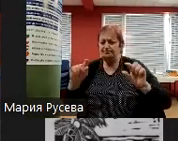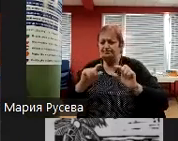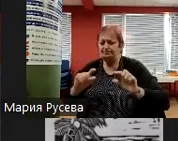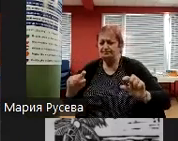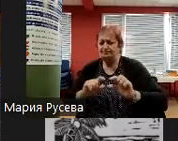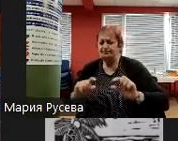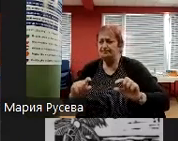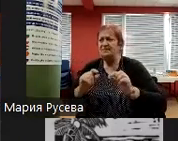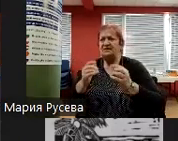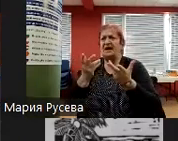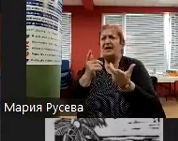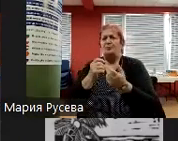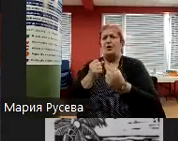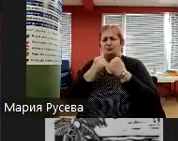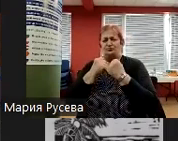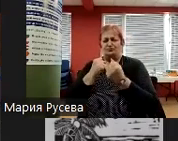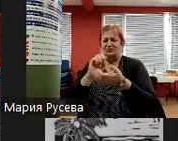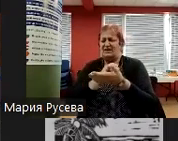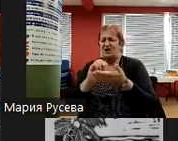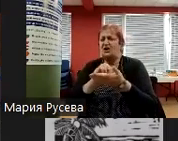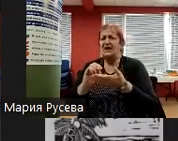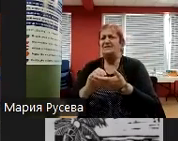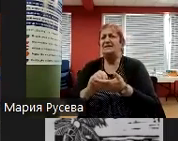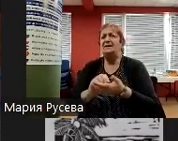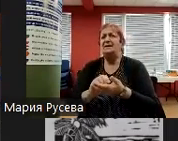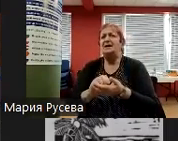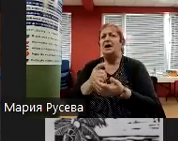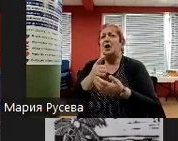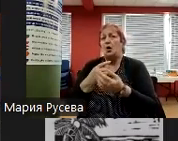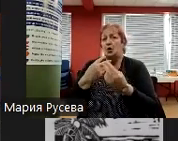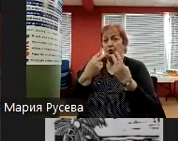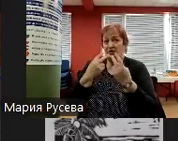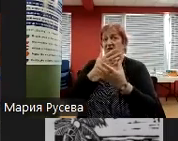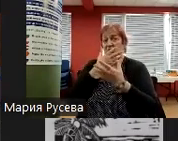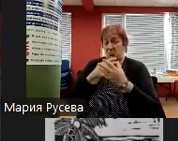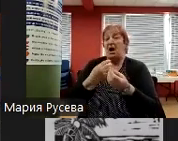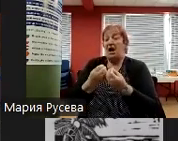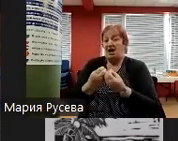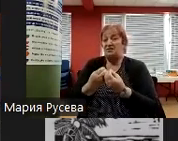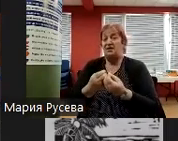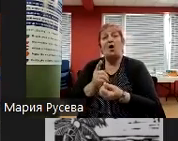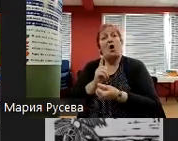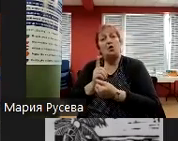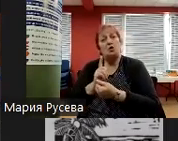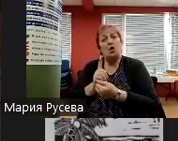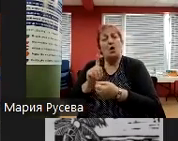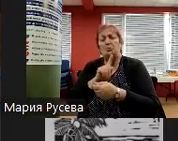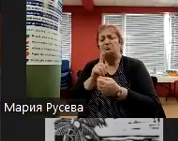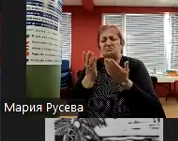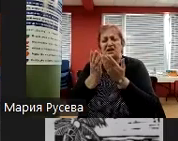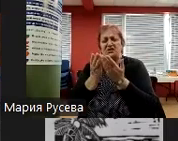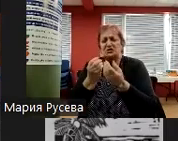с някакъв по-сложен шрифт, който изглежда красиво, обаче е нечетлив